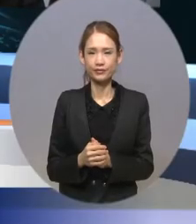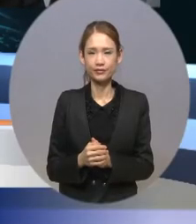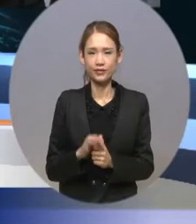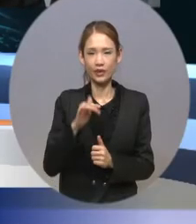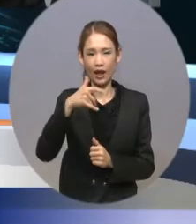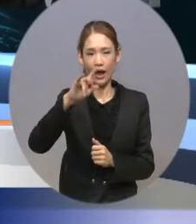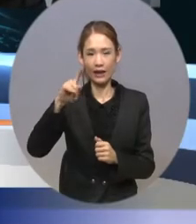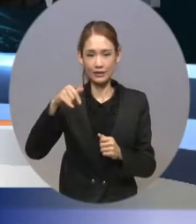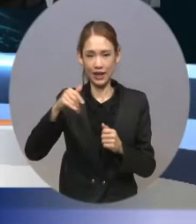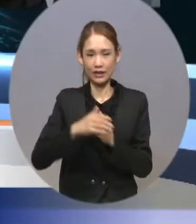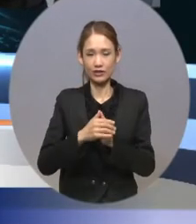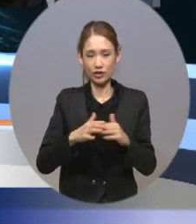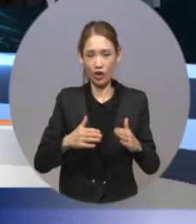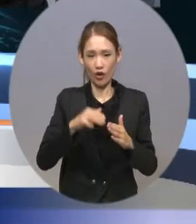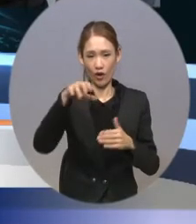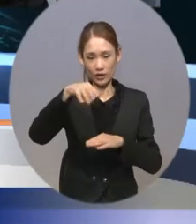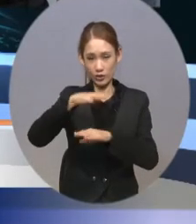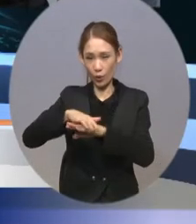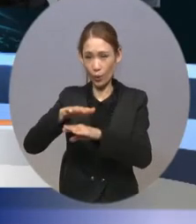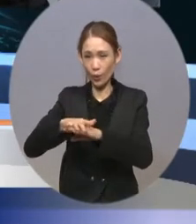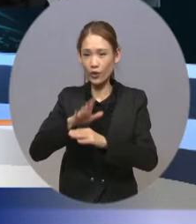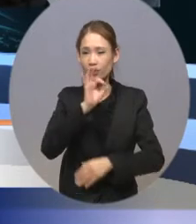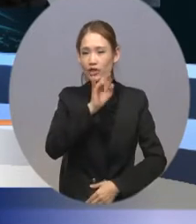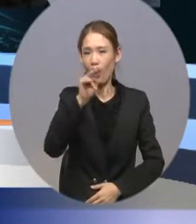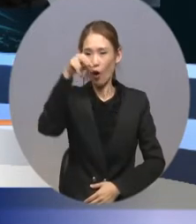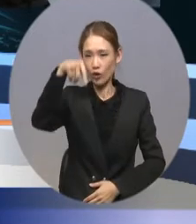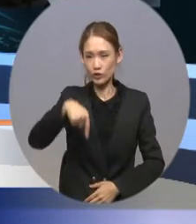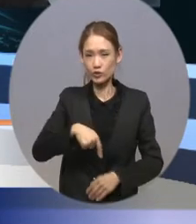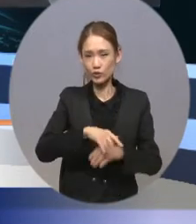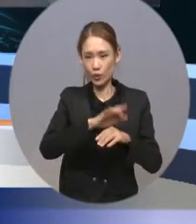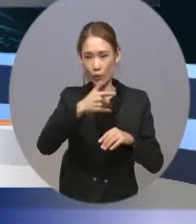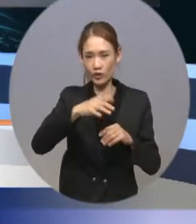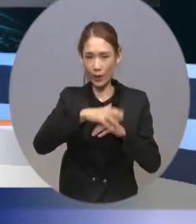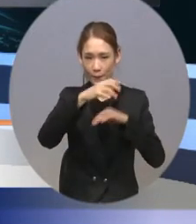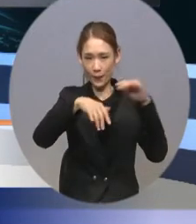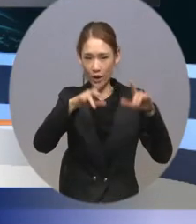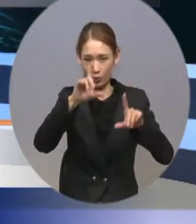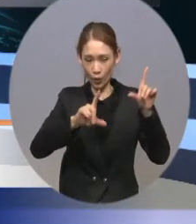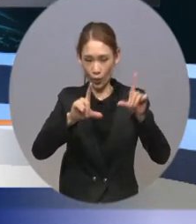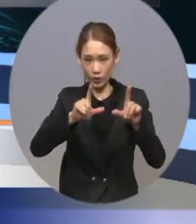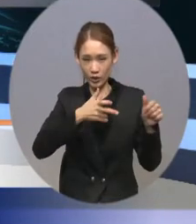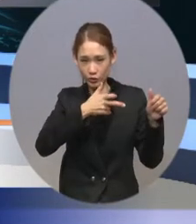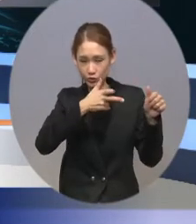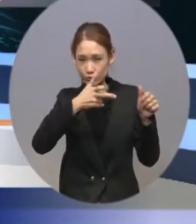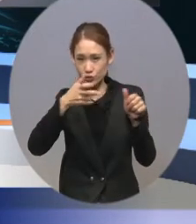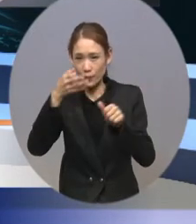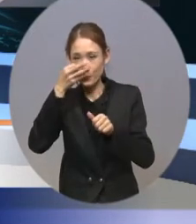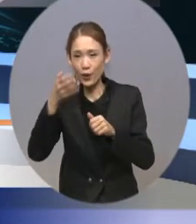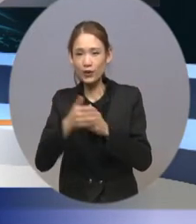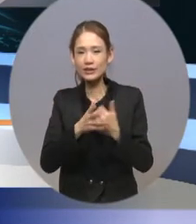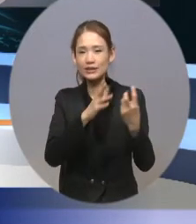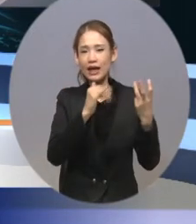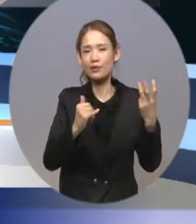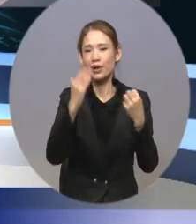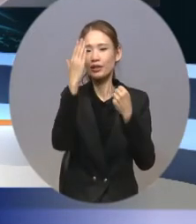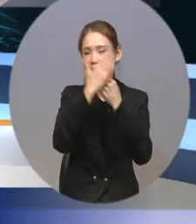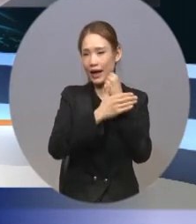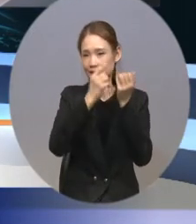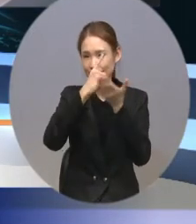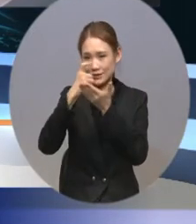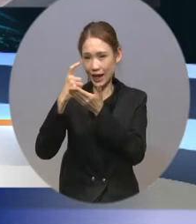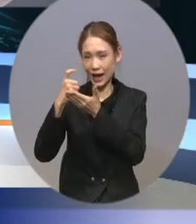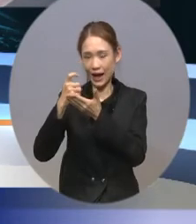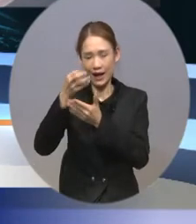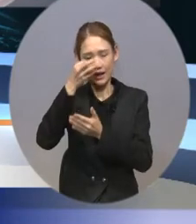한센인 정착촌으로 알려진 여수 도성마을의 모습을 카메라 렌즈에 고스란히 담아낸 3명의 사진작가를 이소영